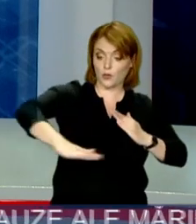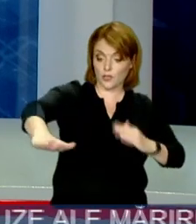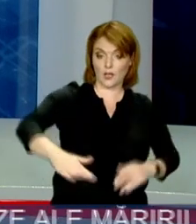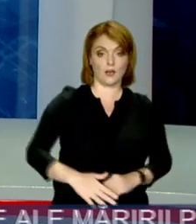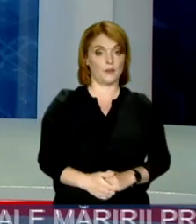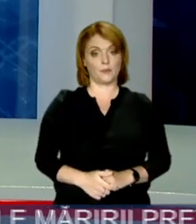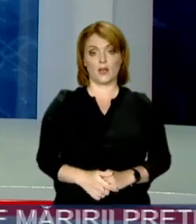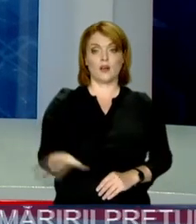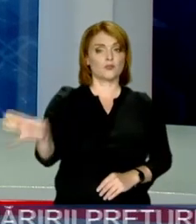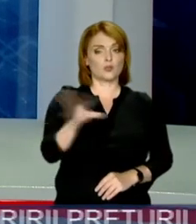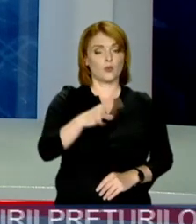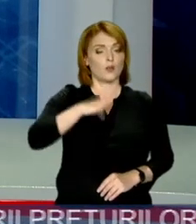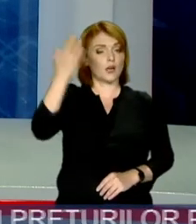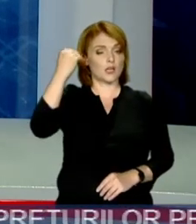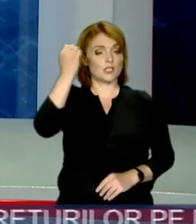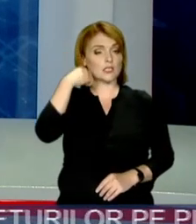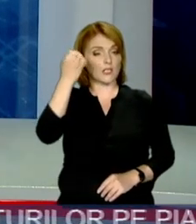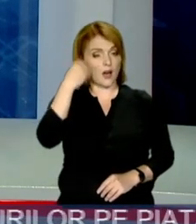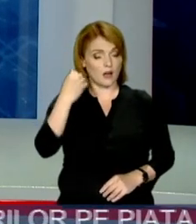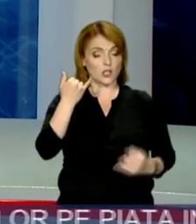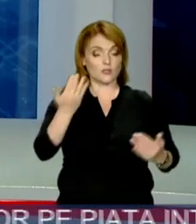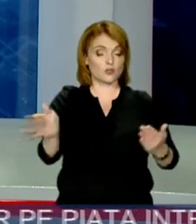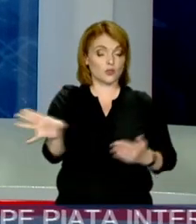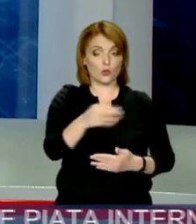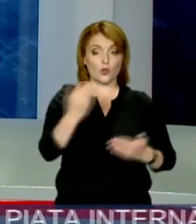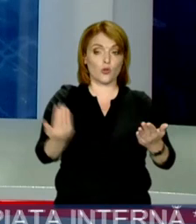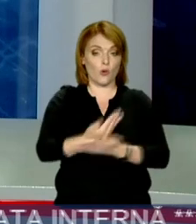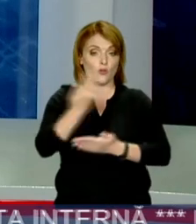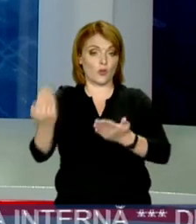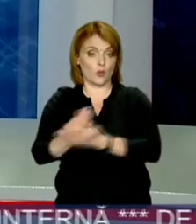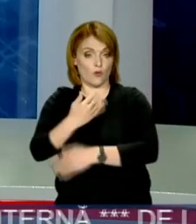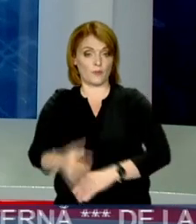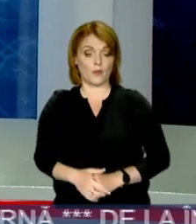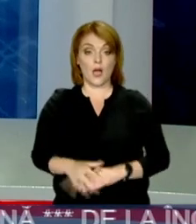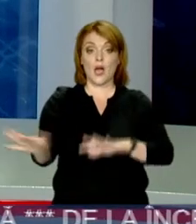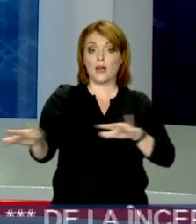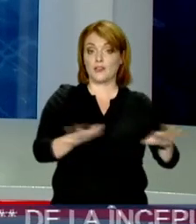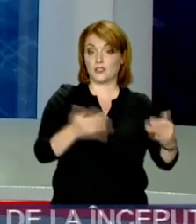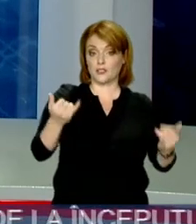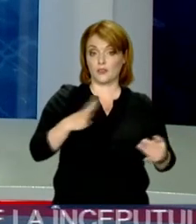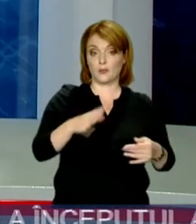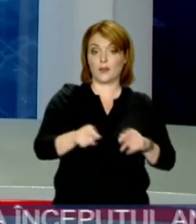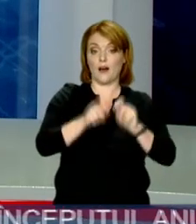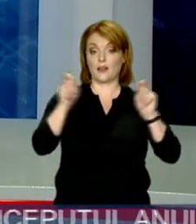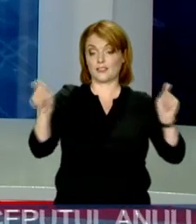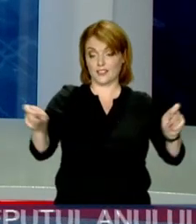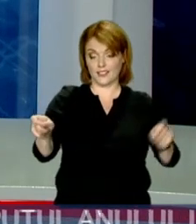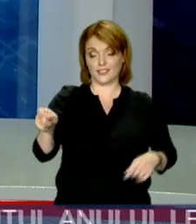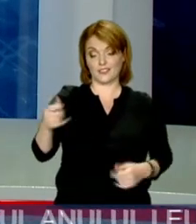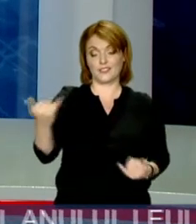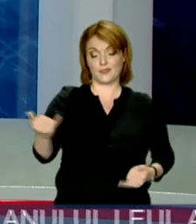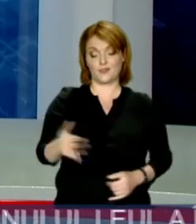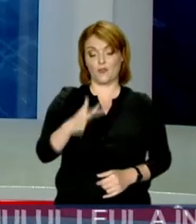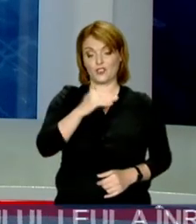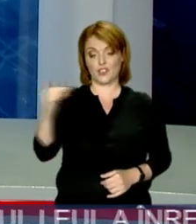urmă, au fost supuse unor intervenții speciale și exponatele. Evenimentul a avut loc în cadrul Zilelor Europene ale